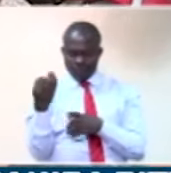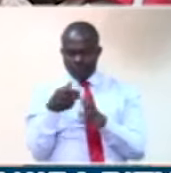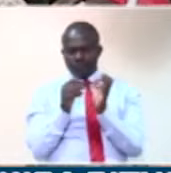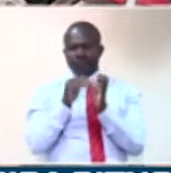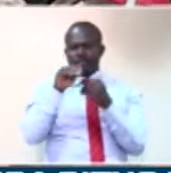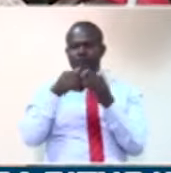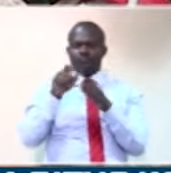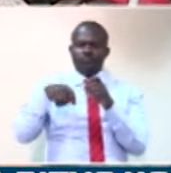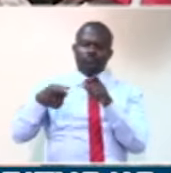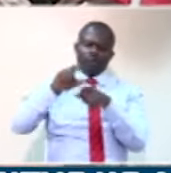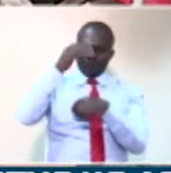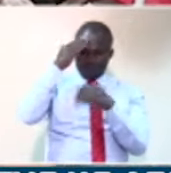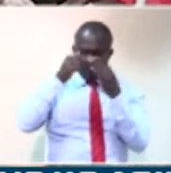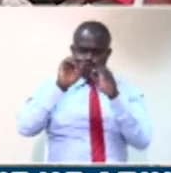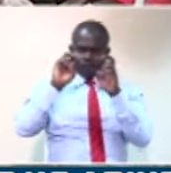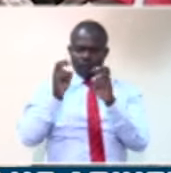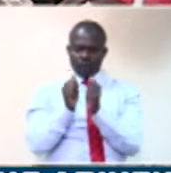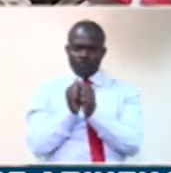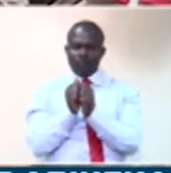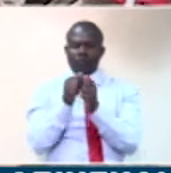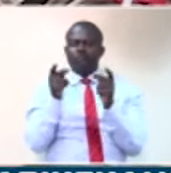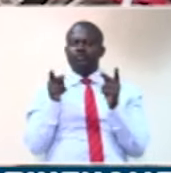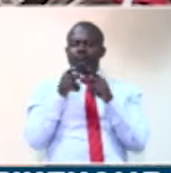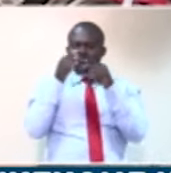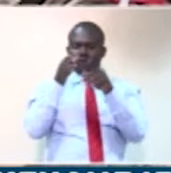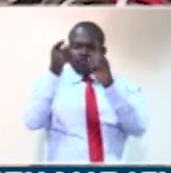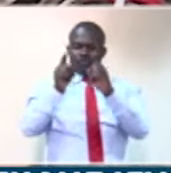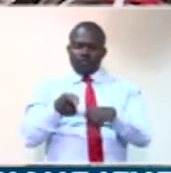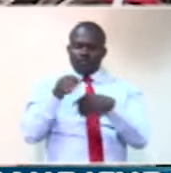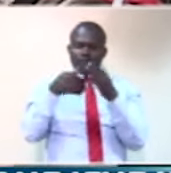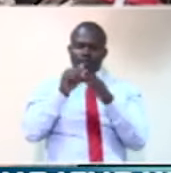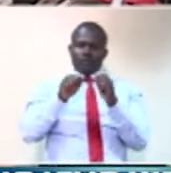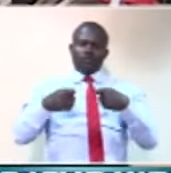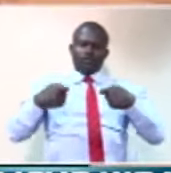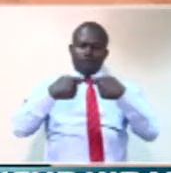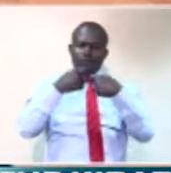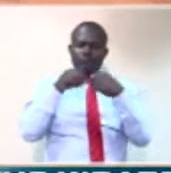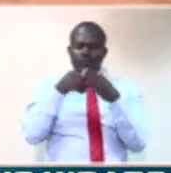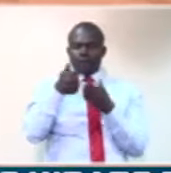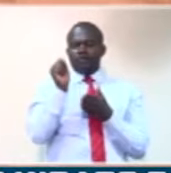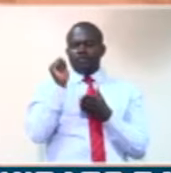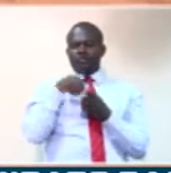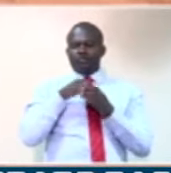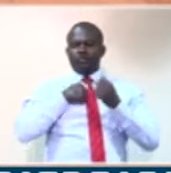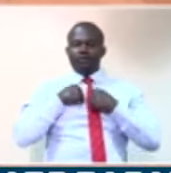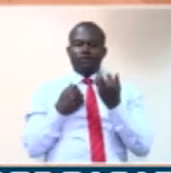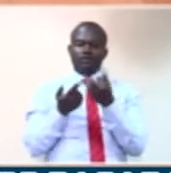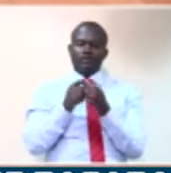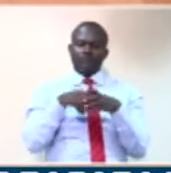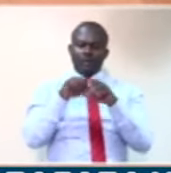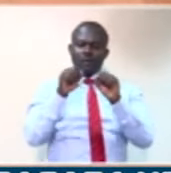ariko zigomba kwiyongera kugira ngo aho umuntu ageze ashobore gucajinga batiriye. Mu Rwanda habarurwa